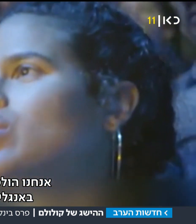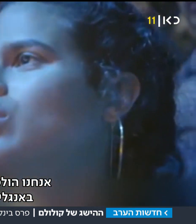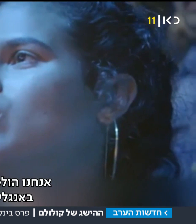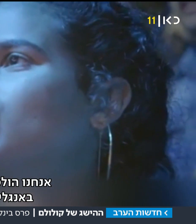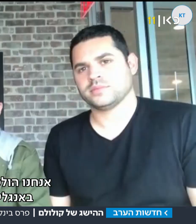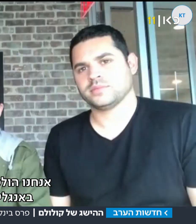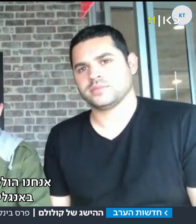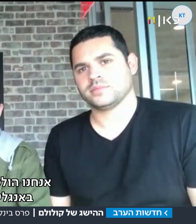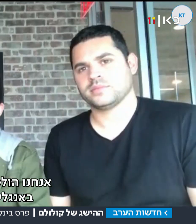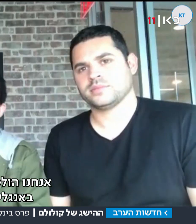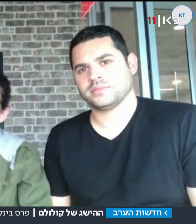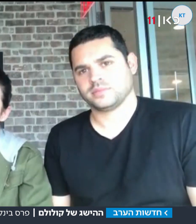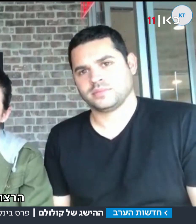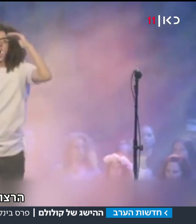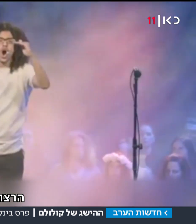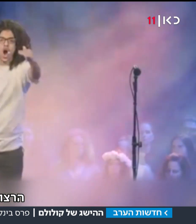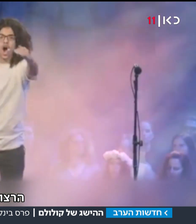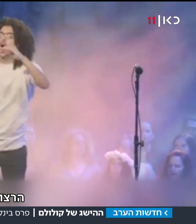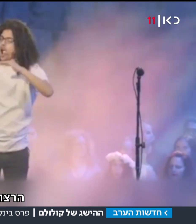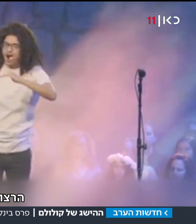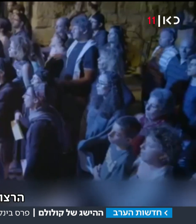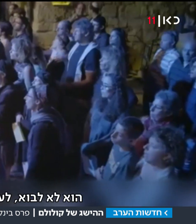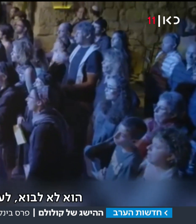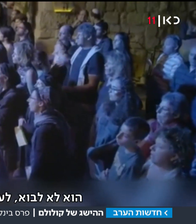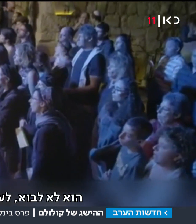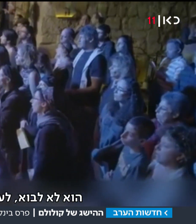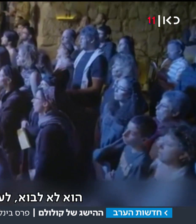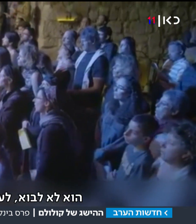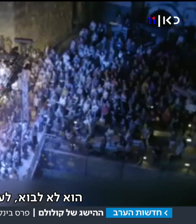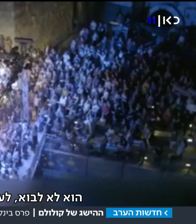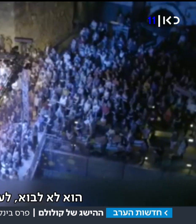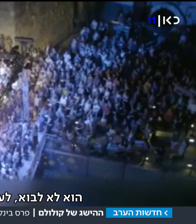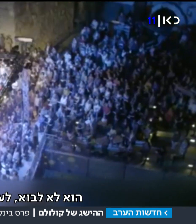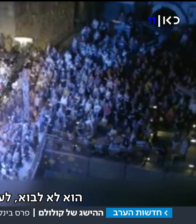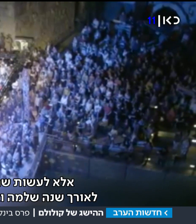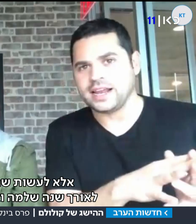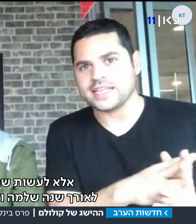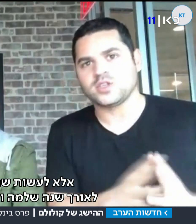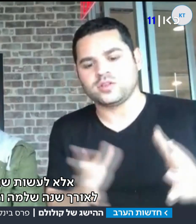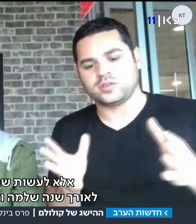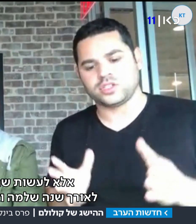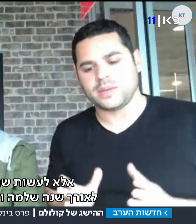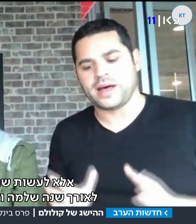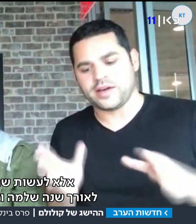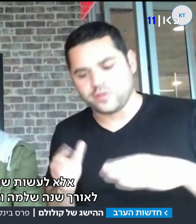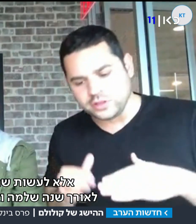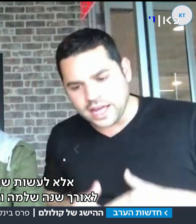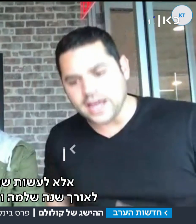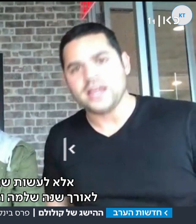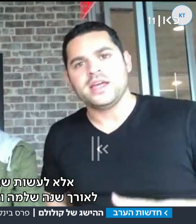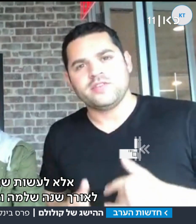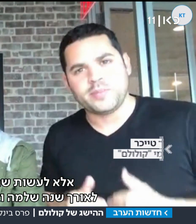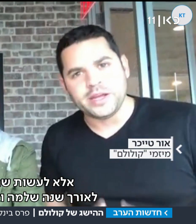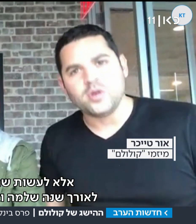שם באנגלית ובזולו. הרצון שלנו היא לא לבוא לעשות אירוע וללכת, אלא לעשות שם